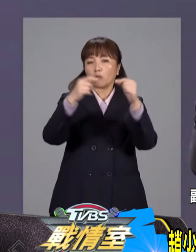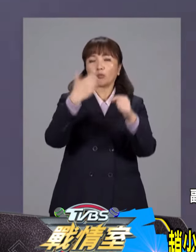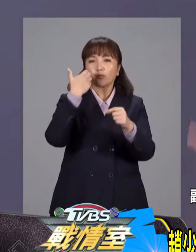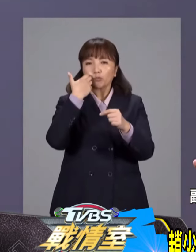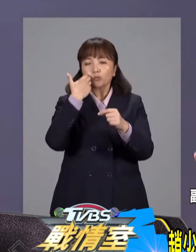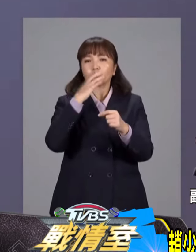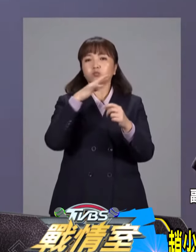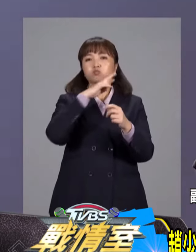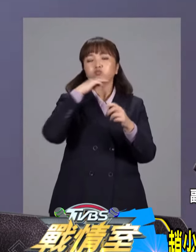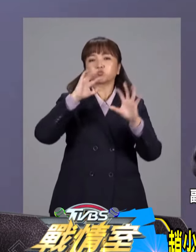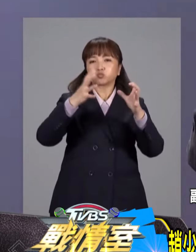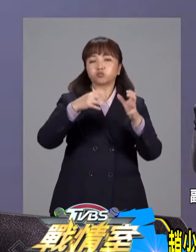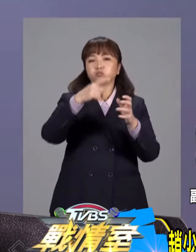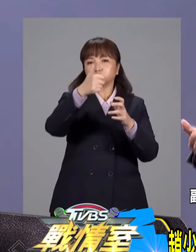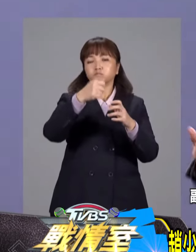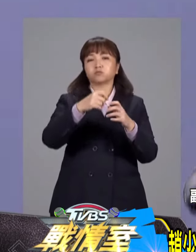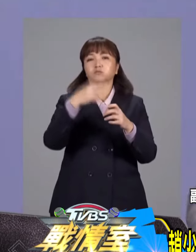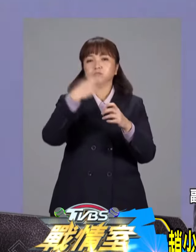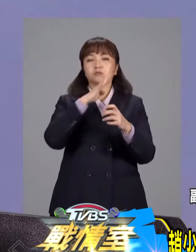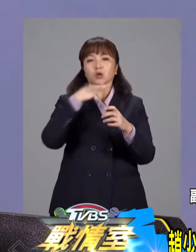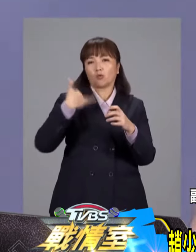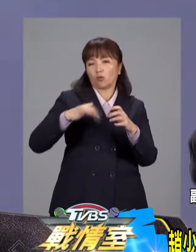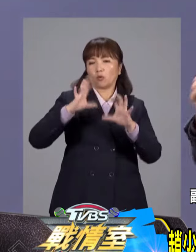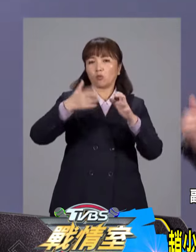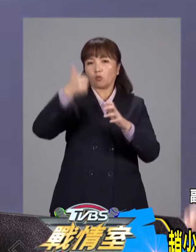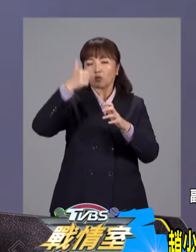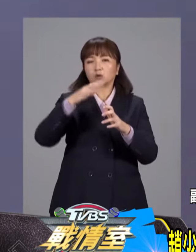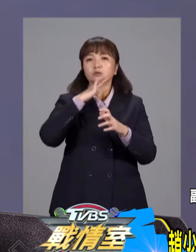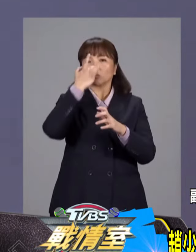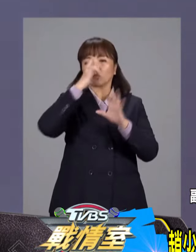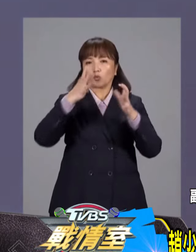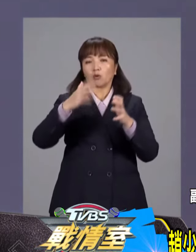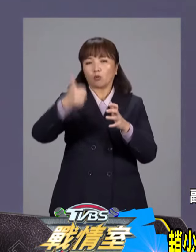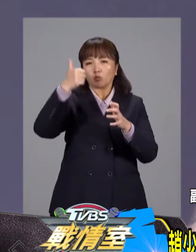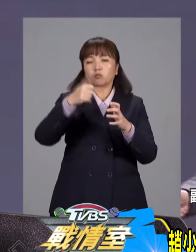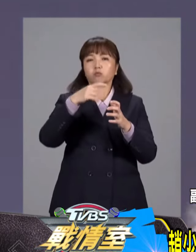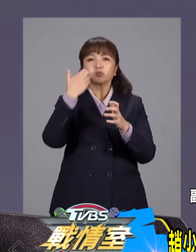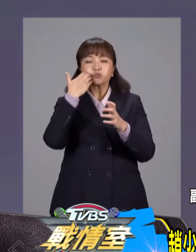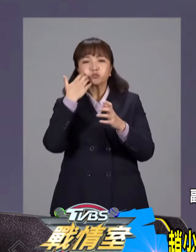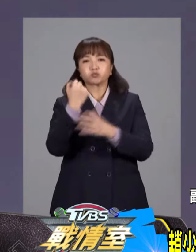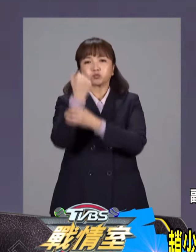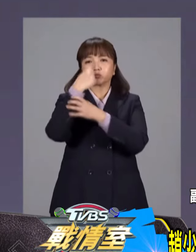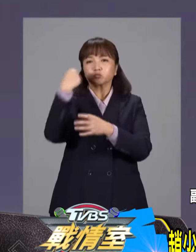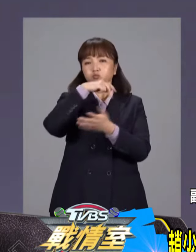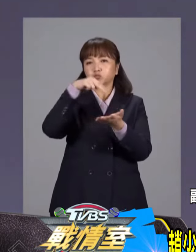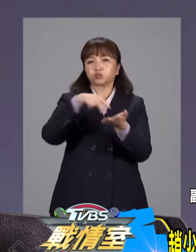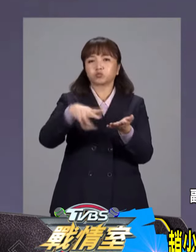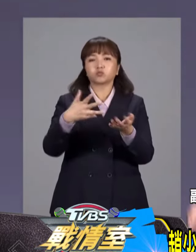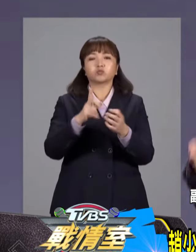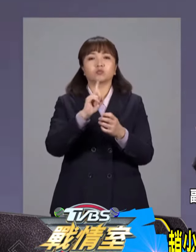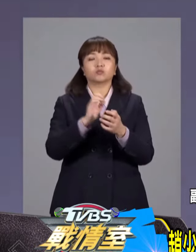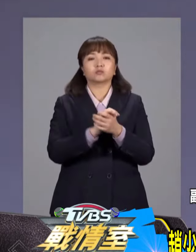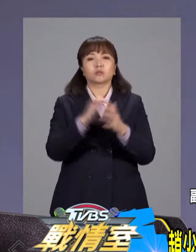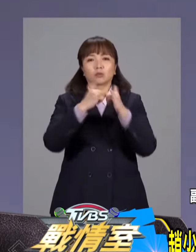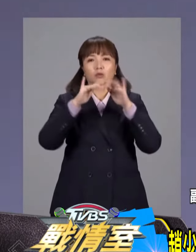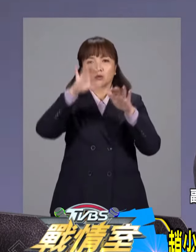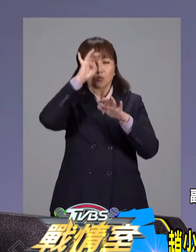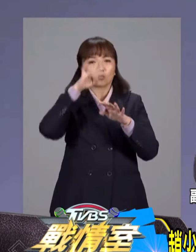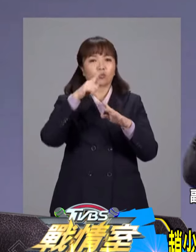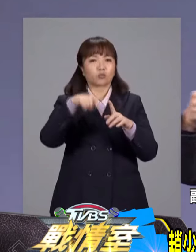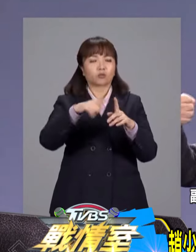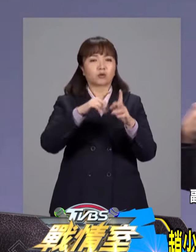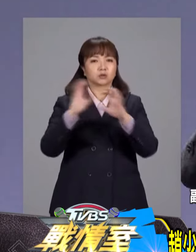首相，还是英国这个首相，还是法国总统，还是德国总理？谁支持呢？对，你民进党现在